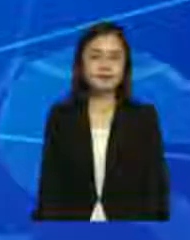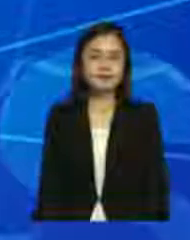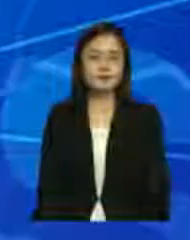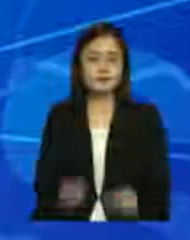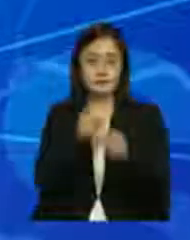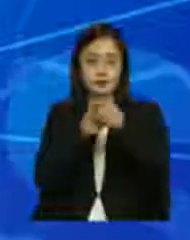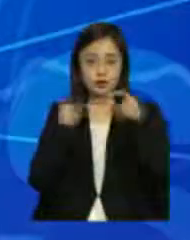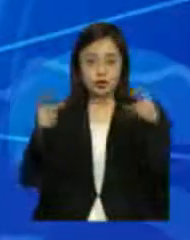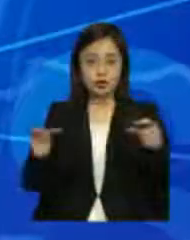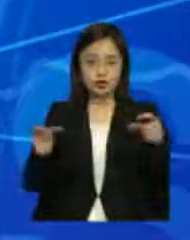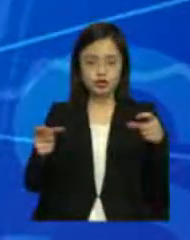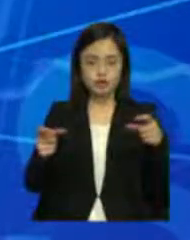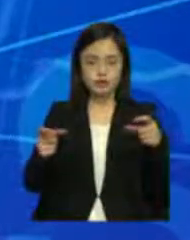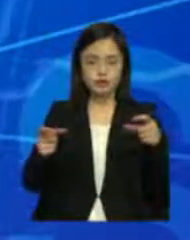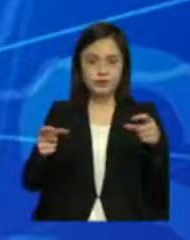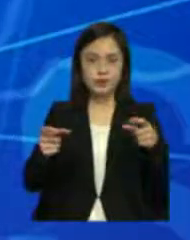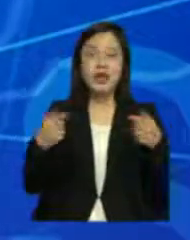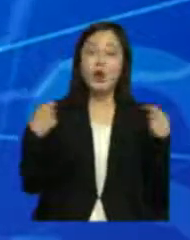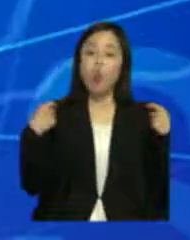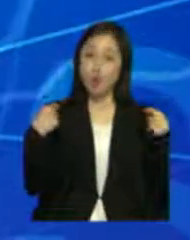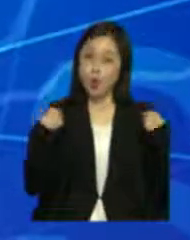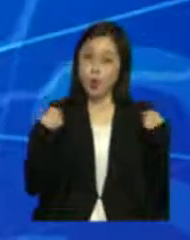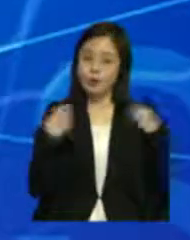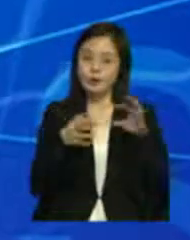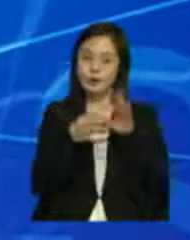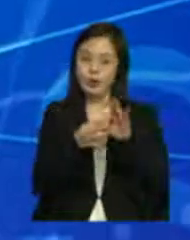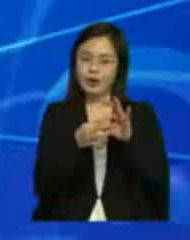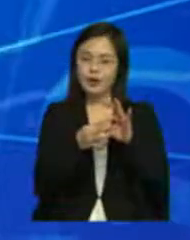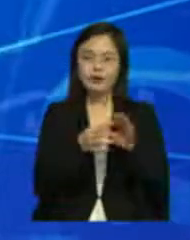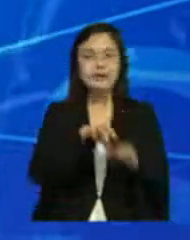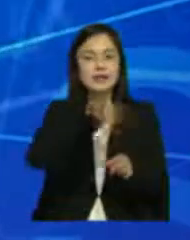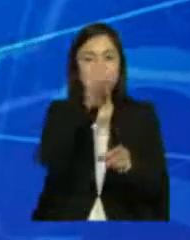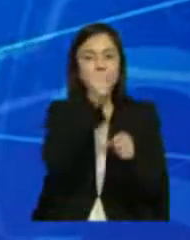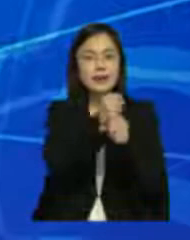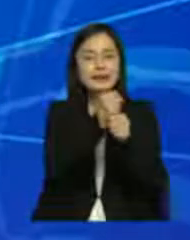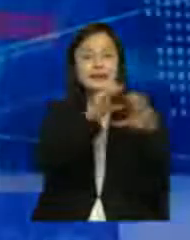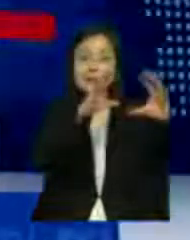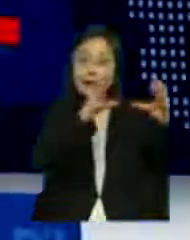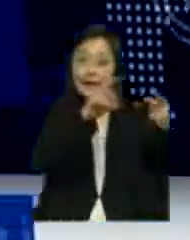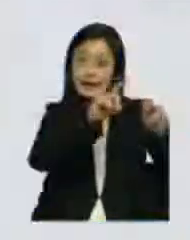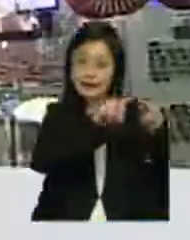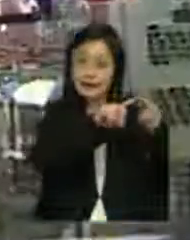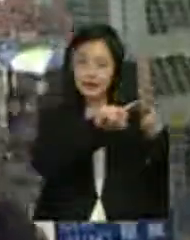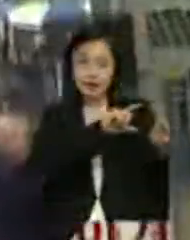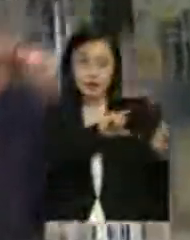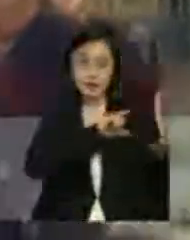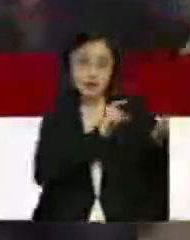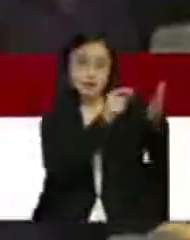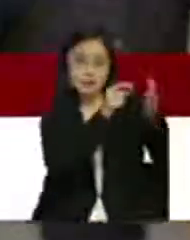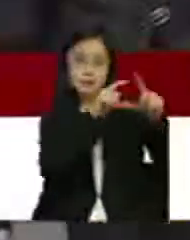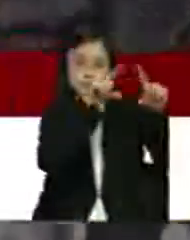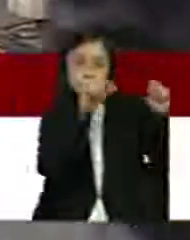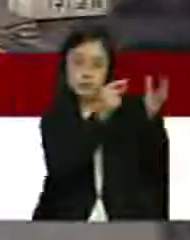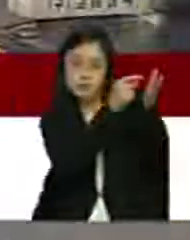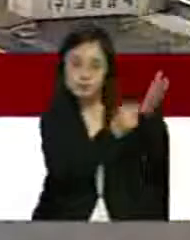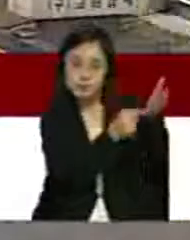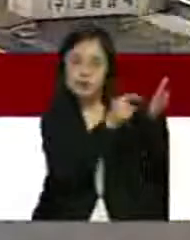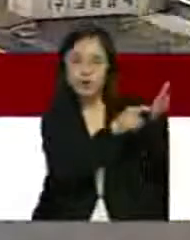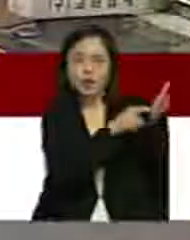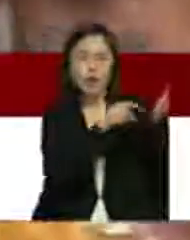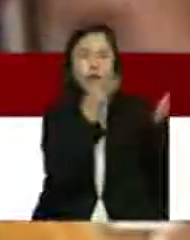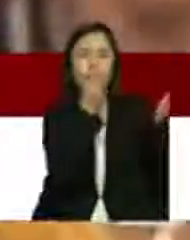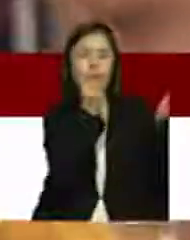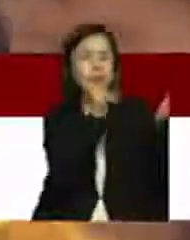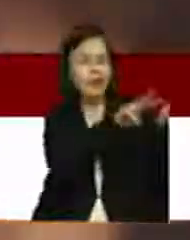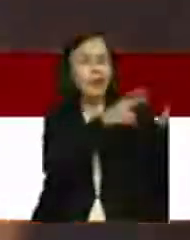중국이 원산지 표시를 위반한 의류, 이른바 라벨 가리를 한 의류에 대해 집중 단속을 벌입니다. 군은